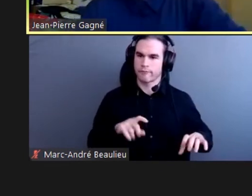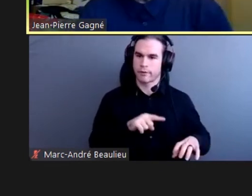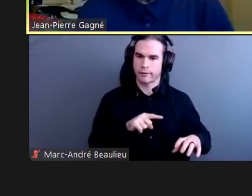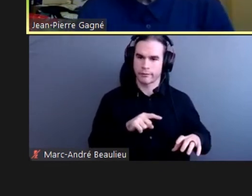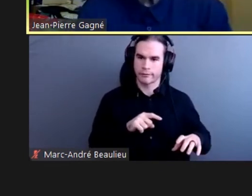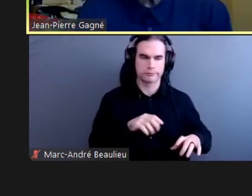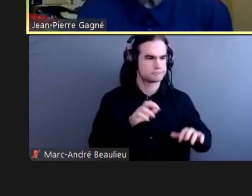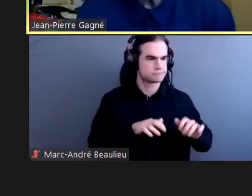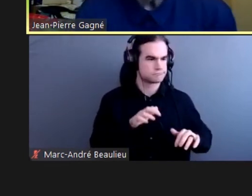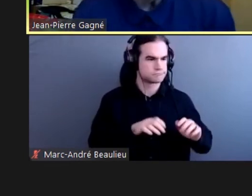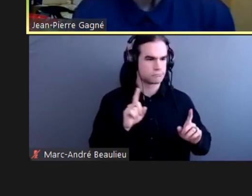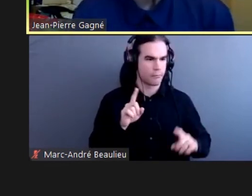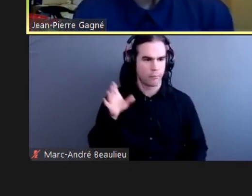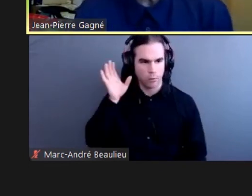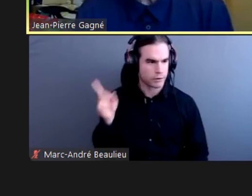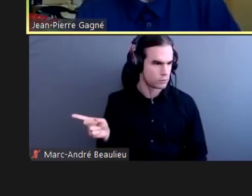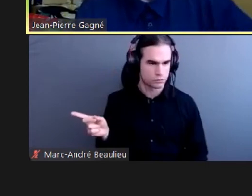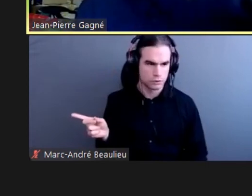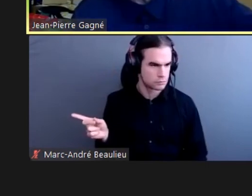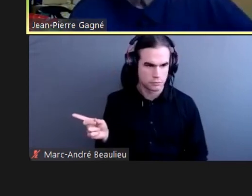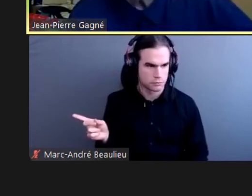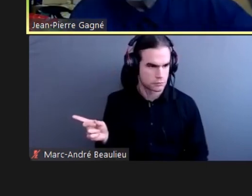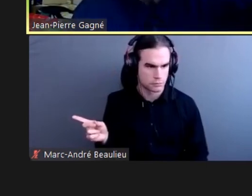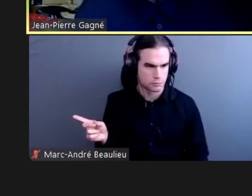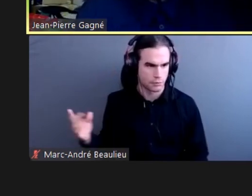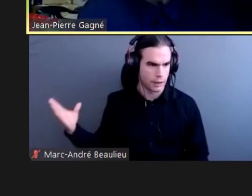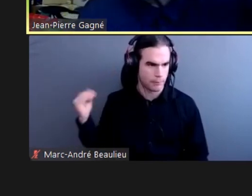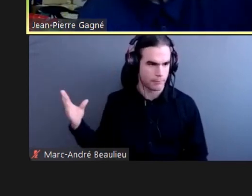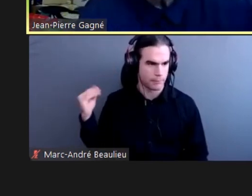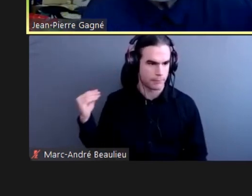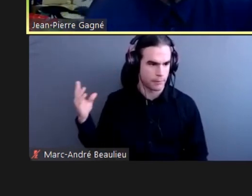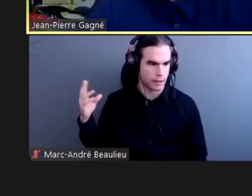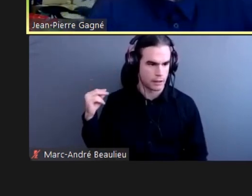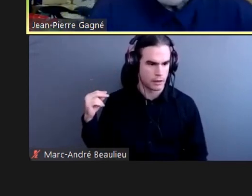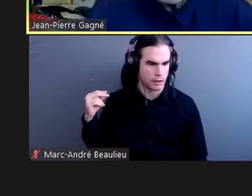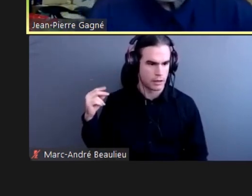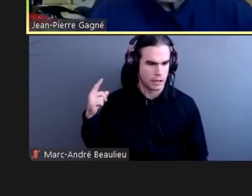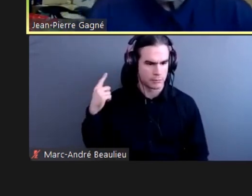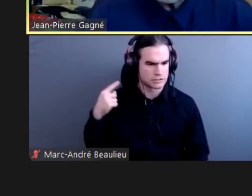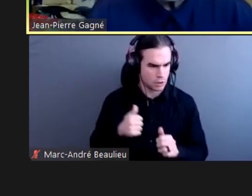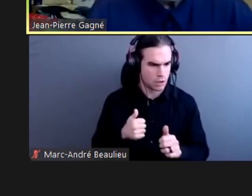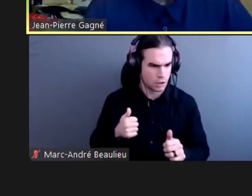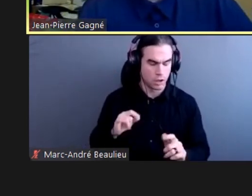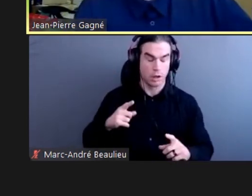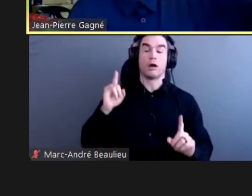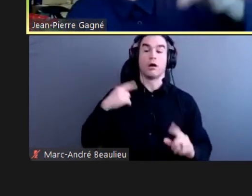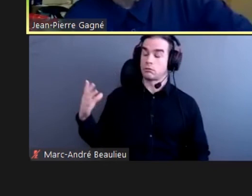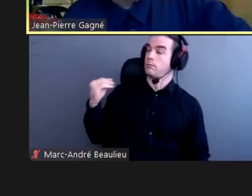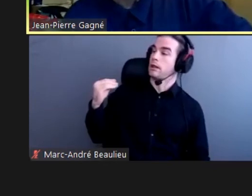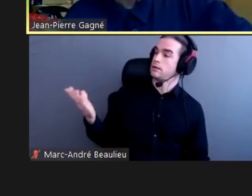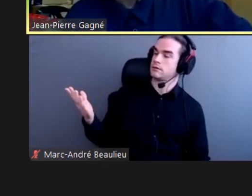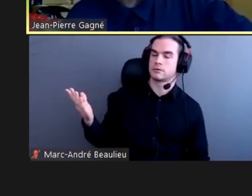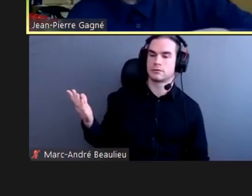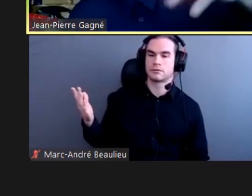faire plutôt que sur écouter la personne qui me parle. Alors, la personne va commencer à parler et ça va me prendre un peu de temps à réaliser, que quelqu'un me parle. Puis souvent,